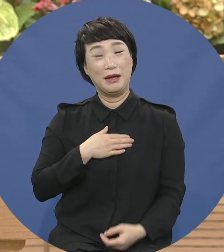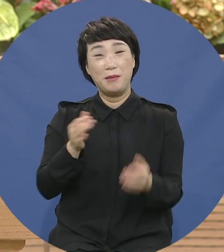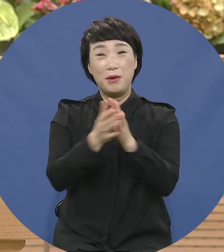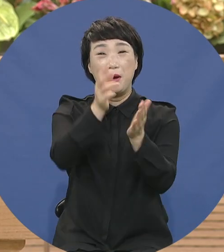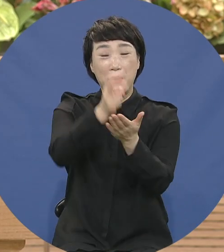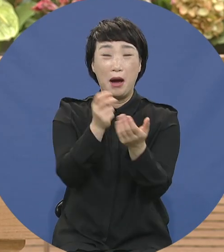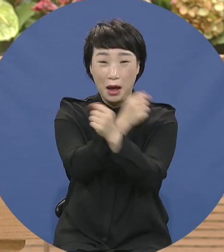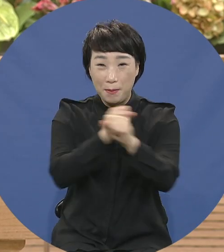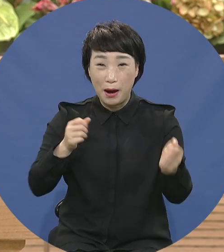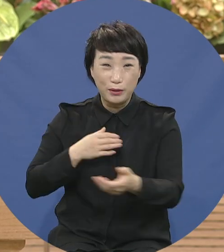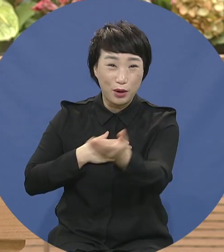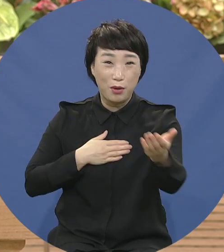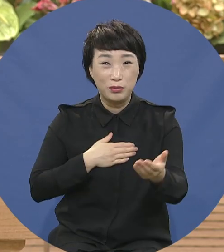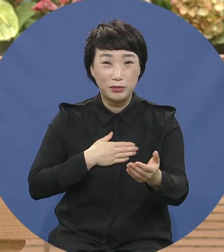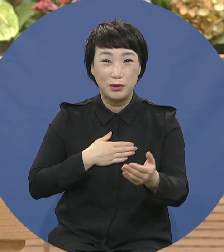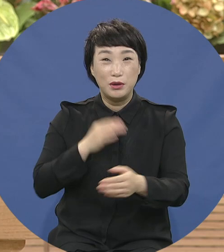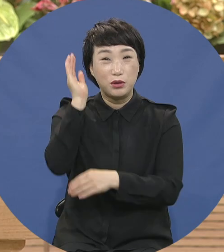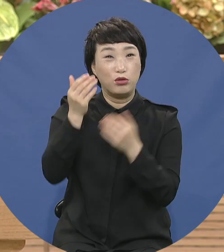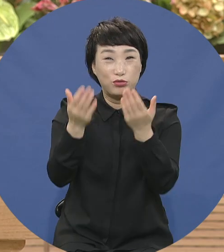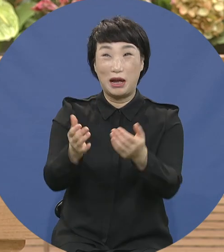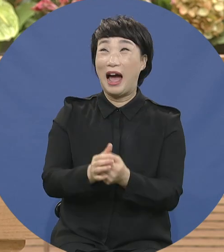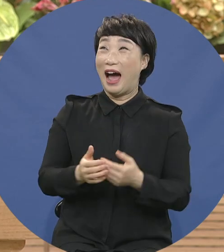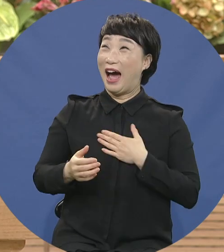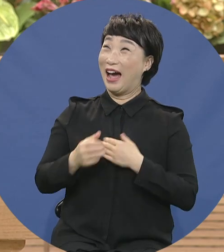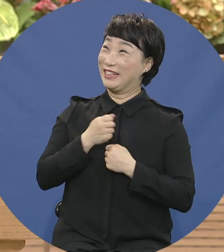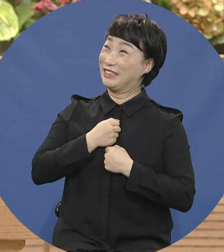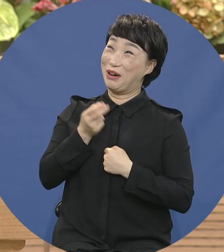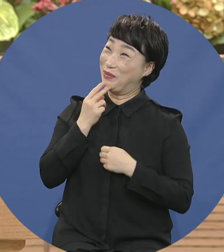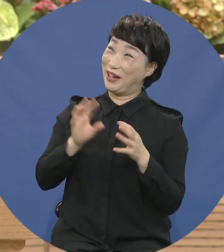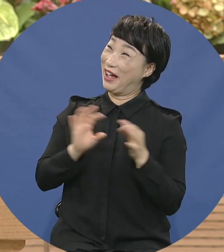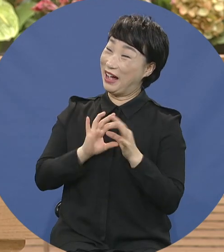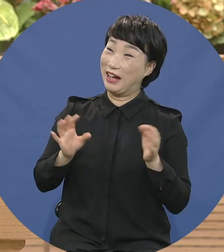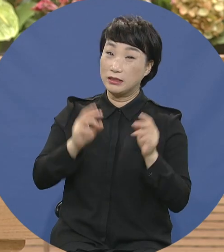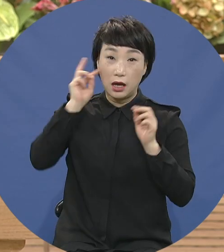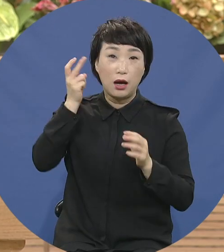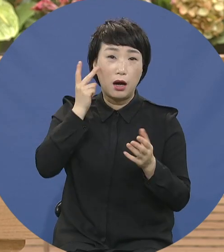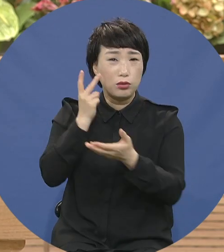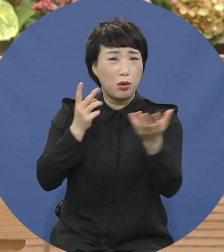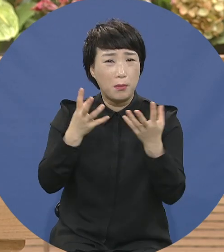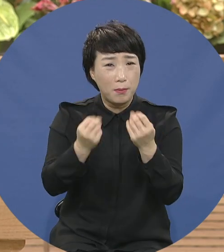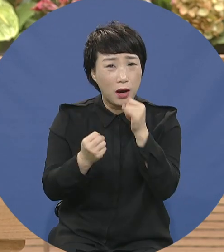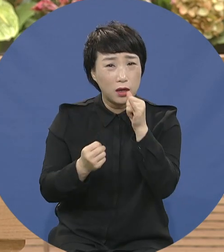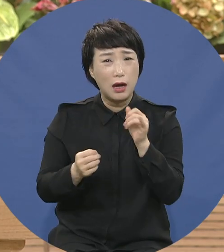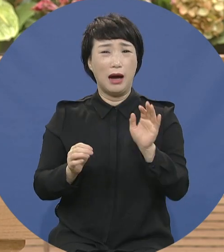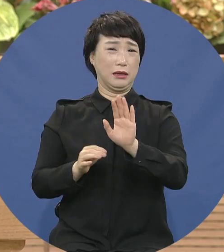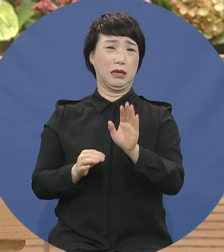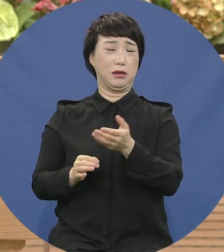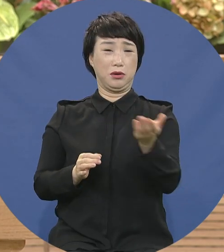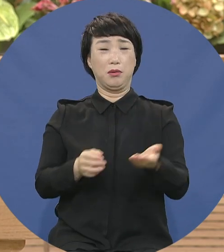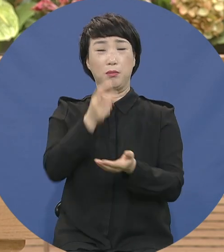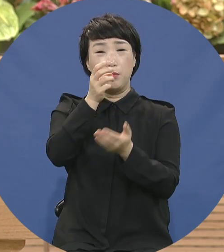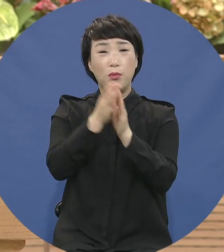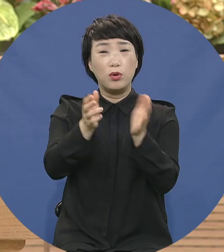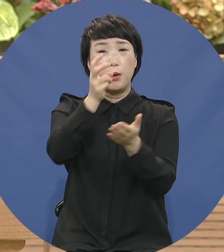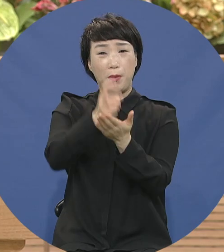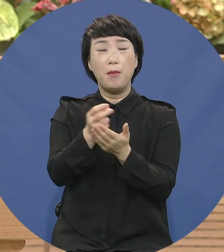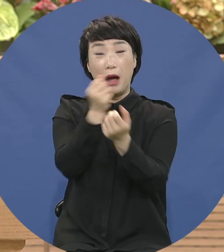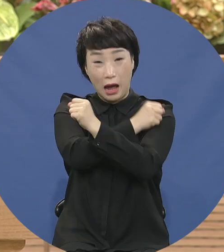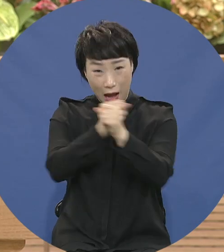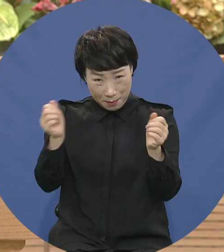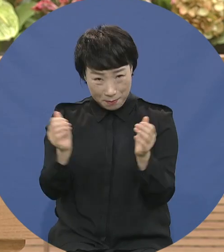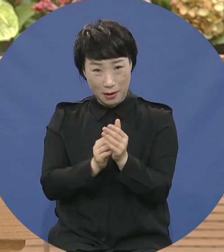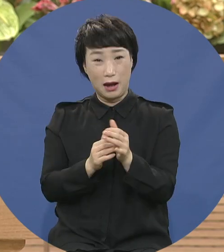율법에서 해방됐다니까 안 지켜도 되는 줄로 착각하는 사람 좀 많아요. 율법의 정죄에서